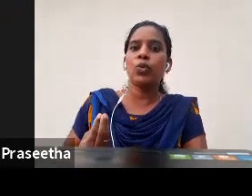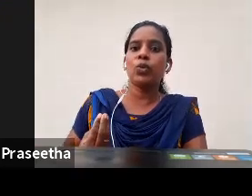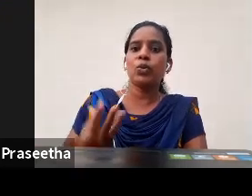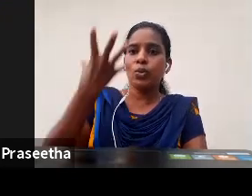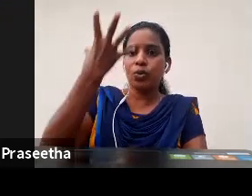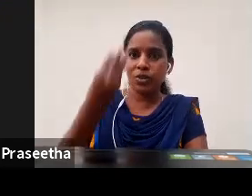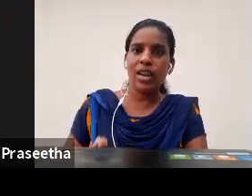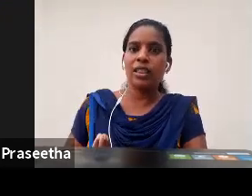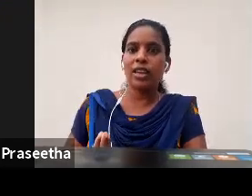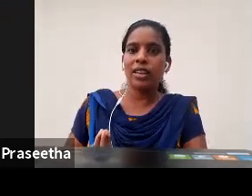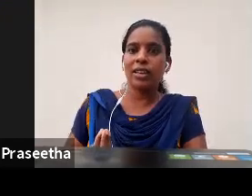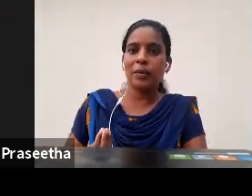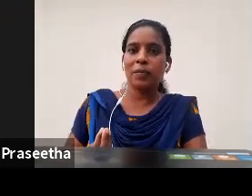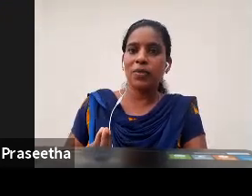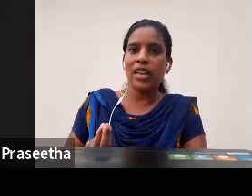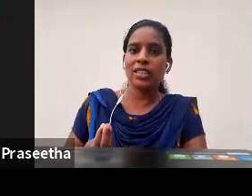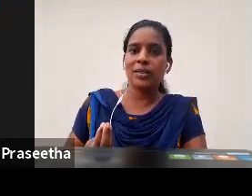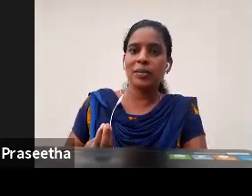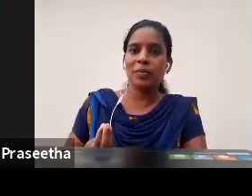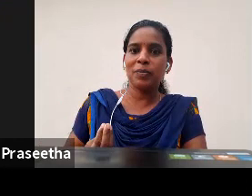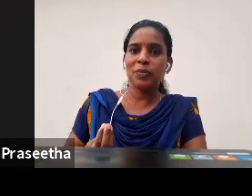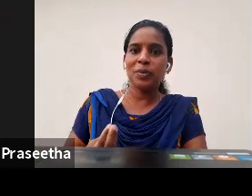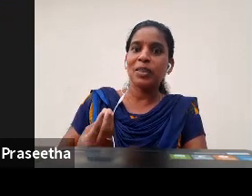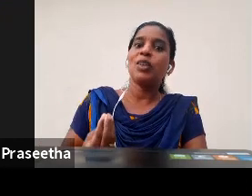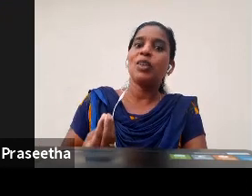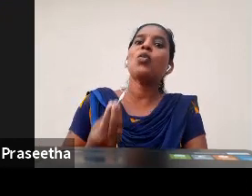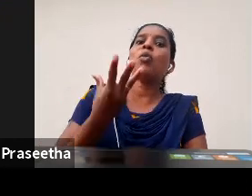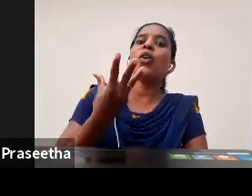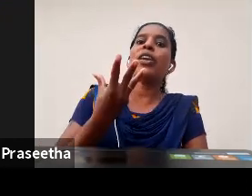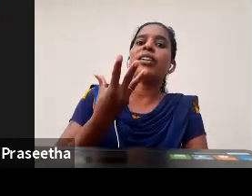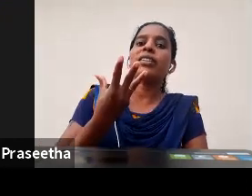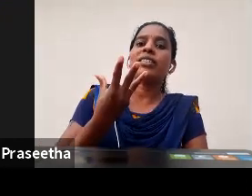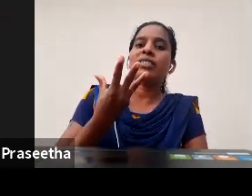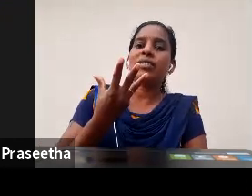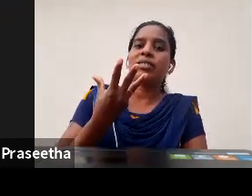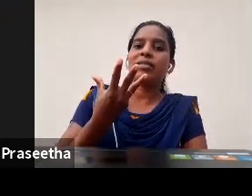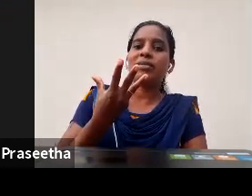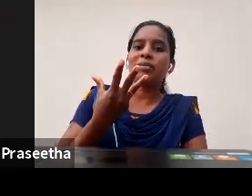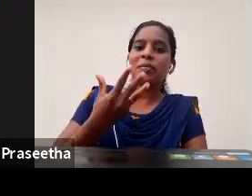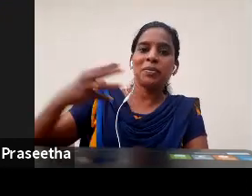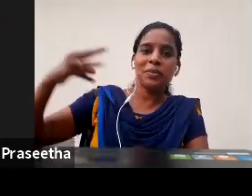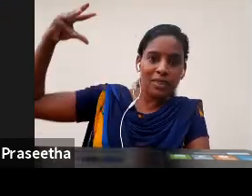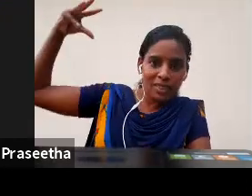അടഞ്ഞു, രാത്രി, നൈറ്റ്. ഗുഡ് മോർണിംഗ്,